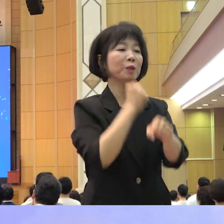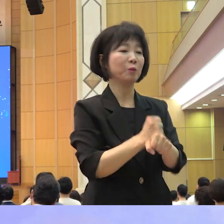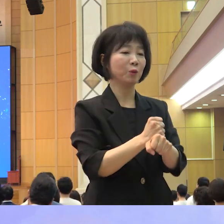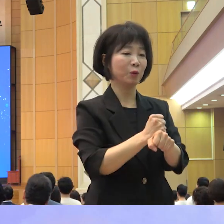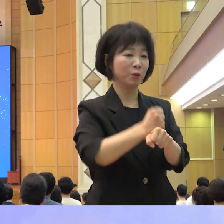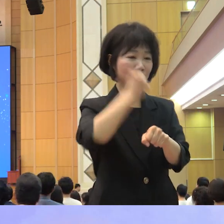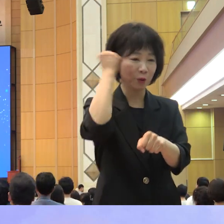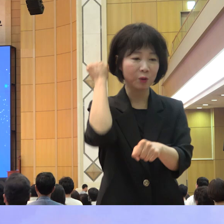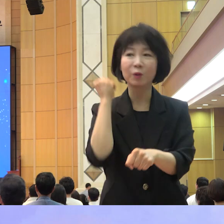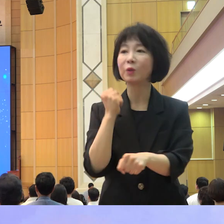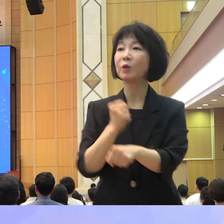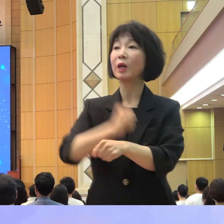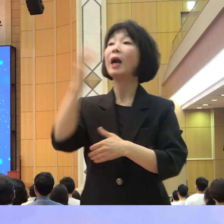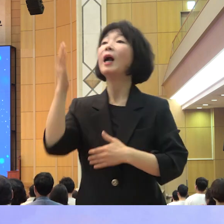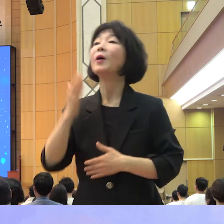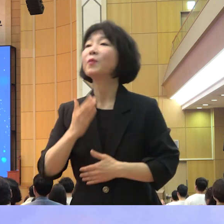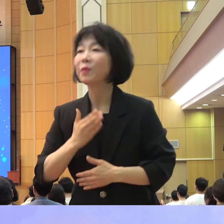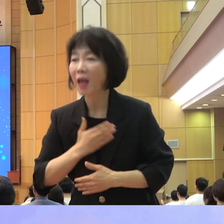축복하심을